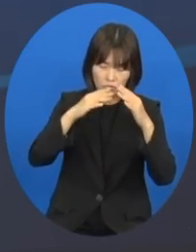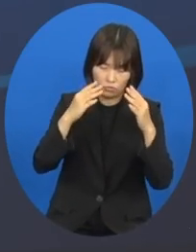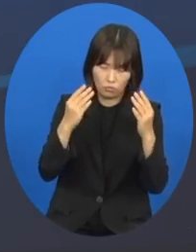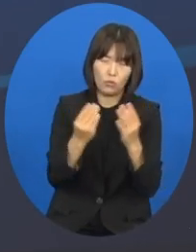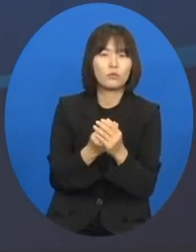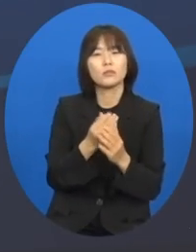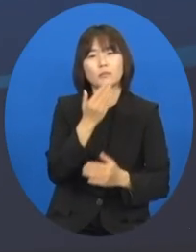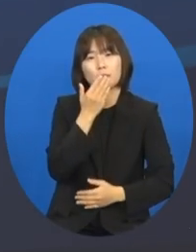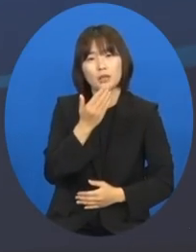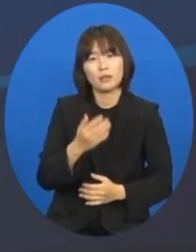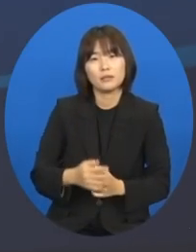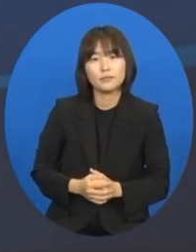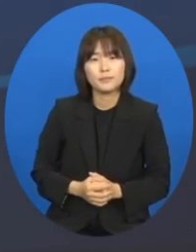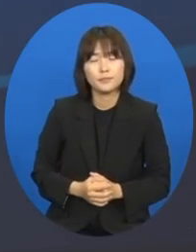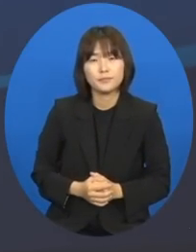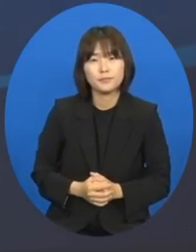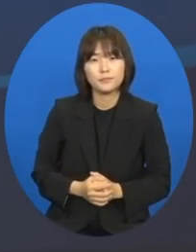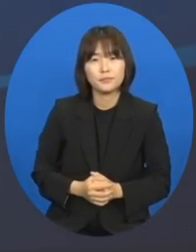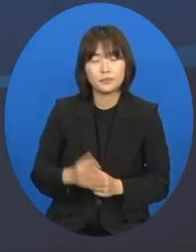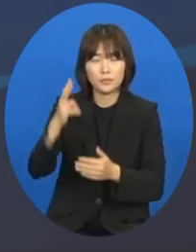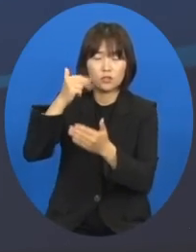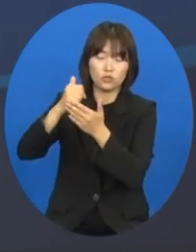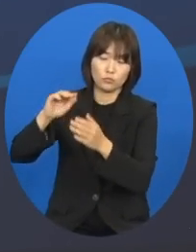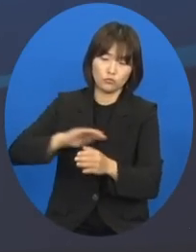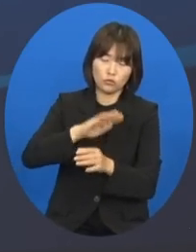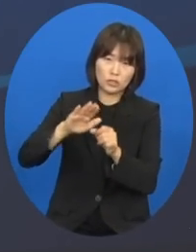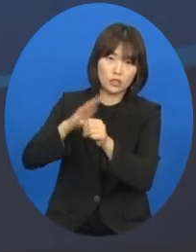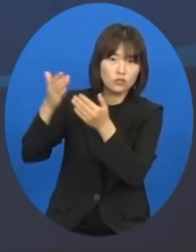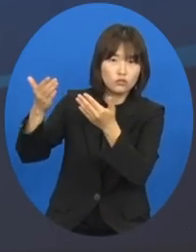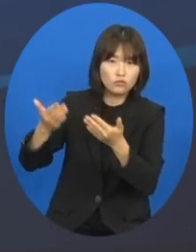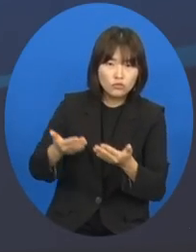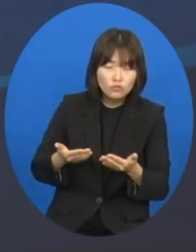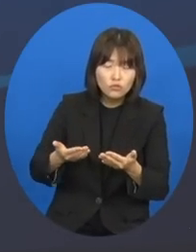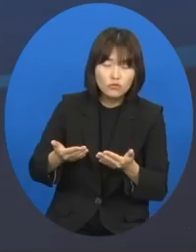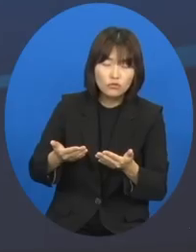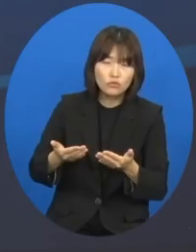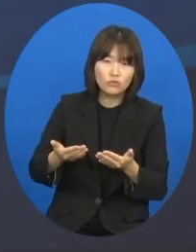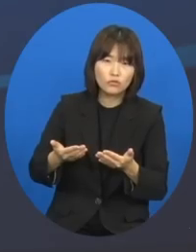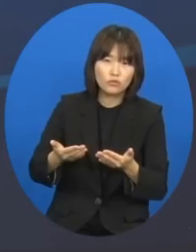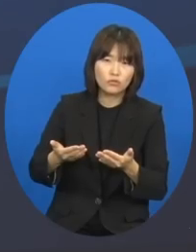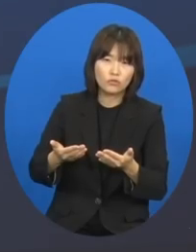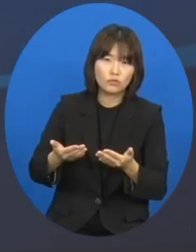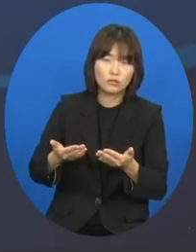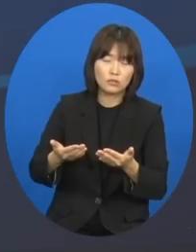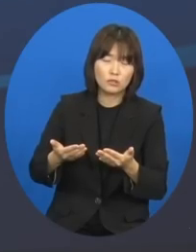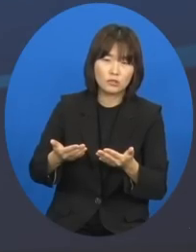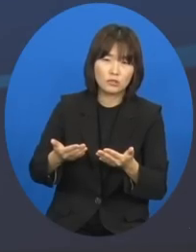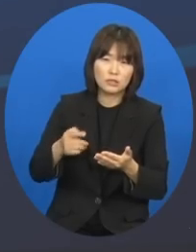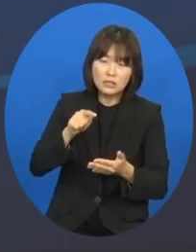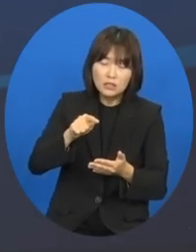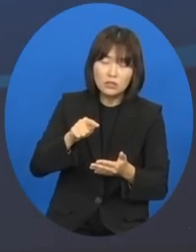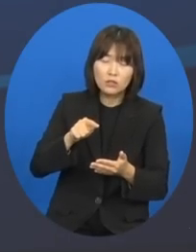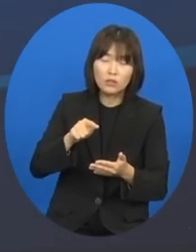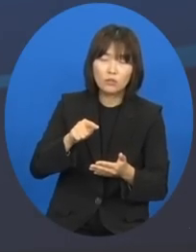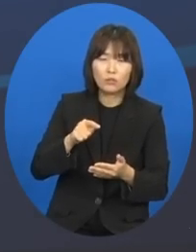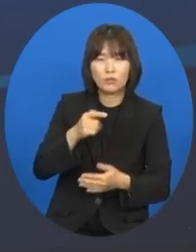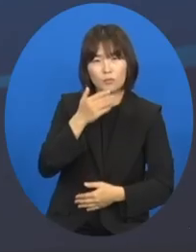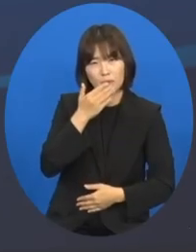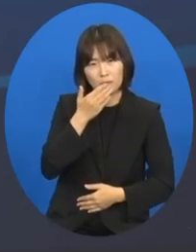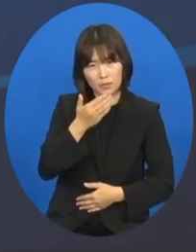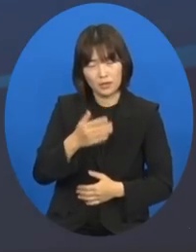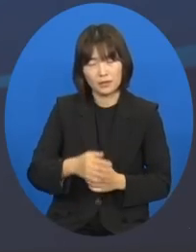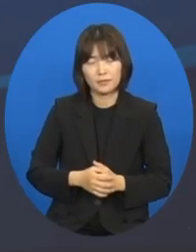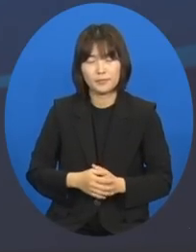이것은 주님이 우리를 사랑해 주신 그 아가페의 사랑이 있어야만 가능한 것이에요 제가 저를